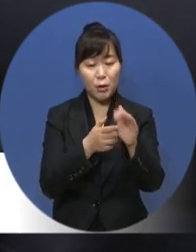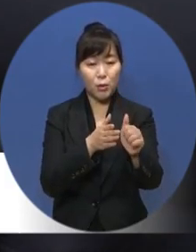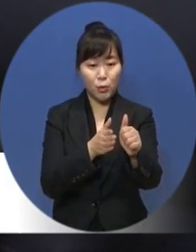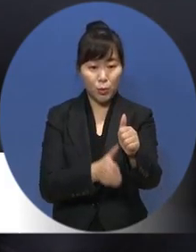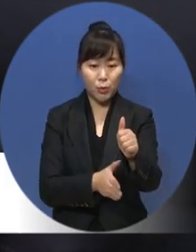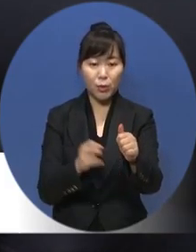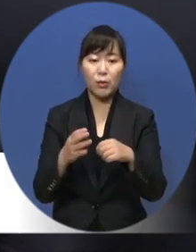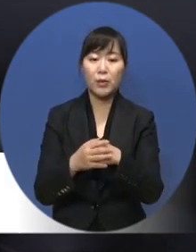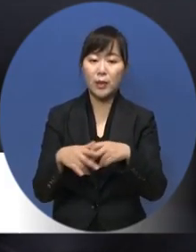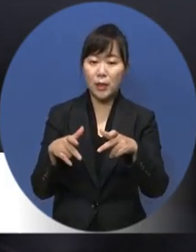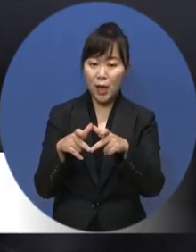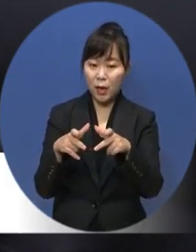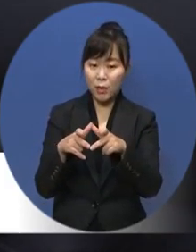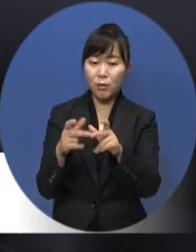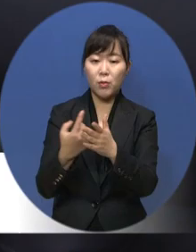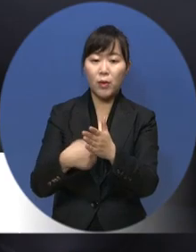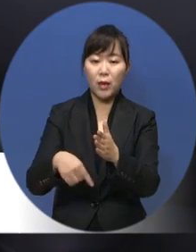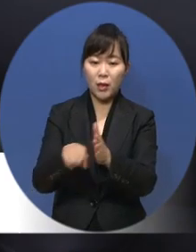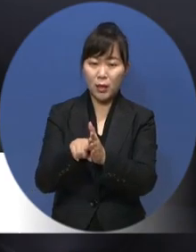다뤄주시고